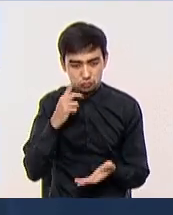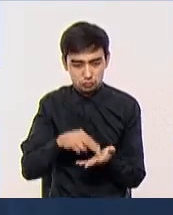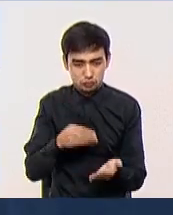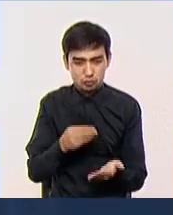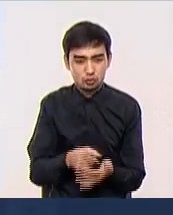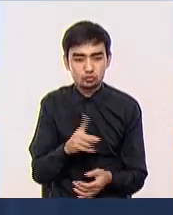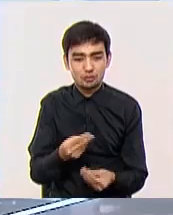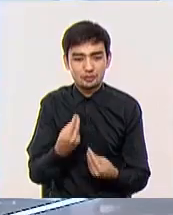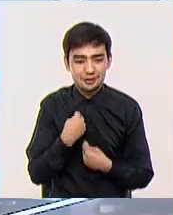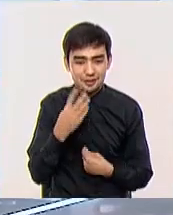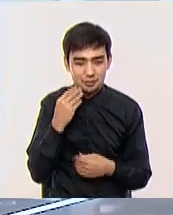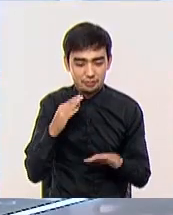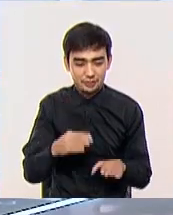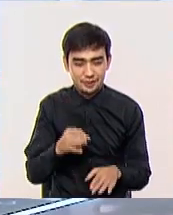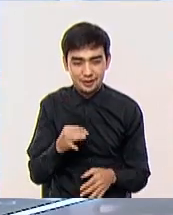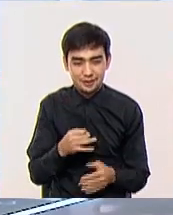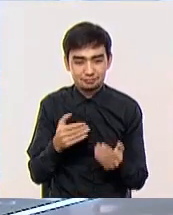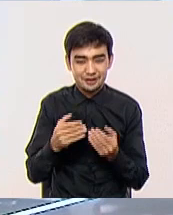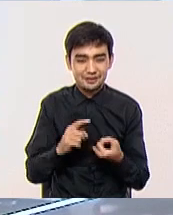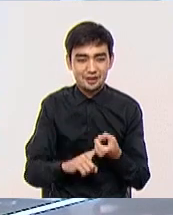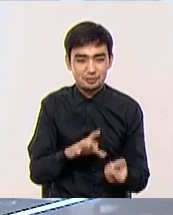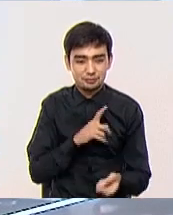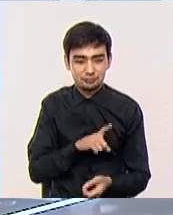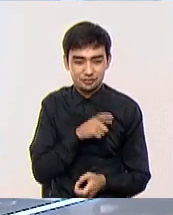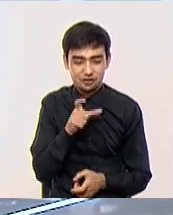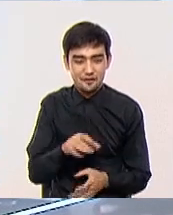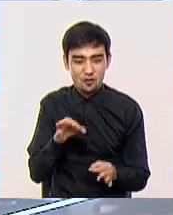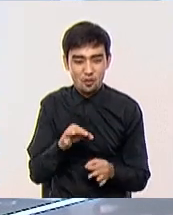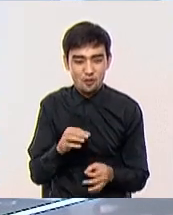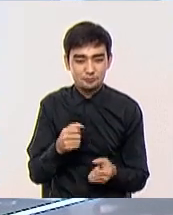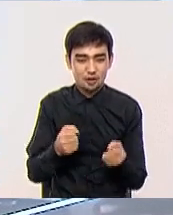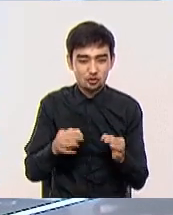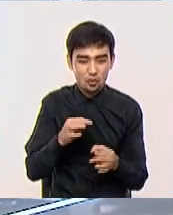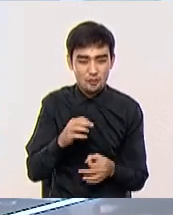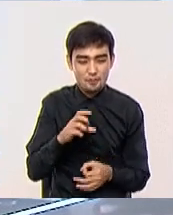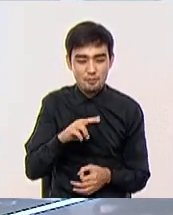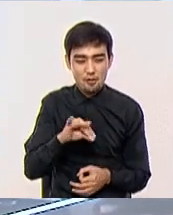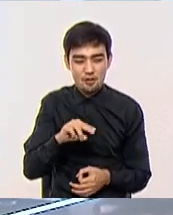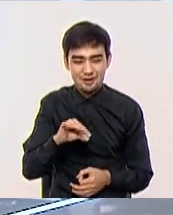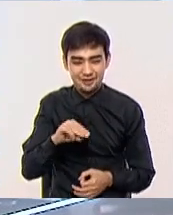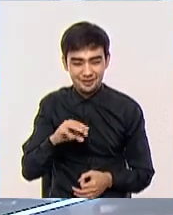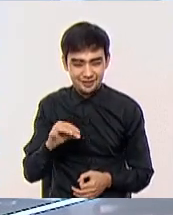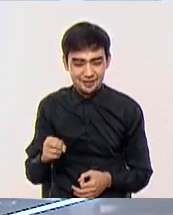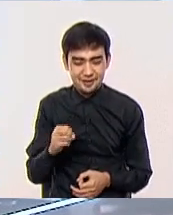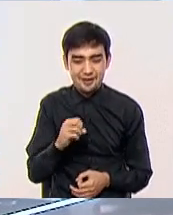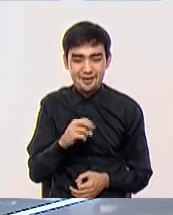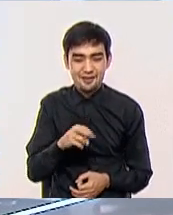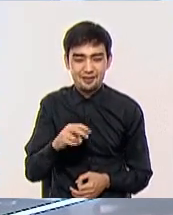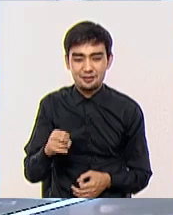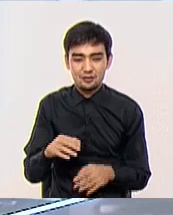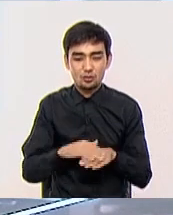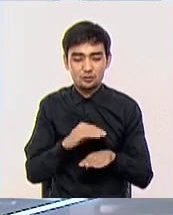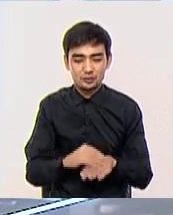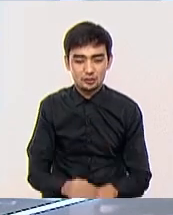он даст мегаполису? С нами на связи эксперт в области транспортной политики Елена Ерзакович. Елена, добрый